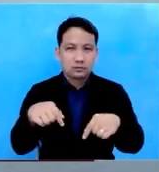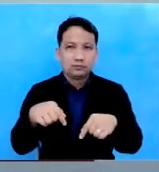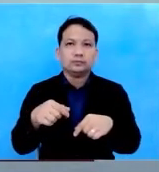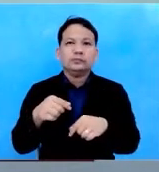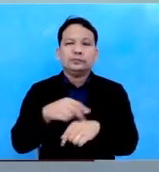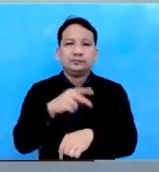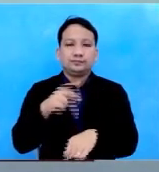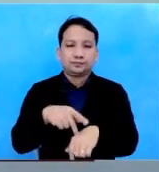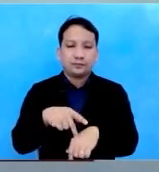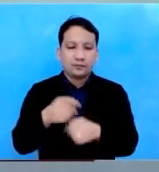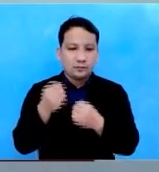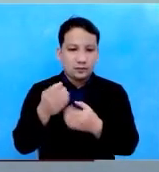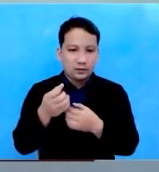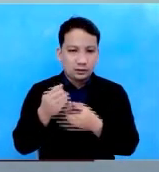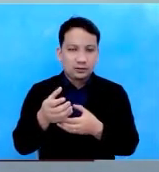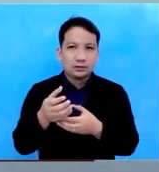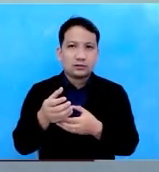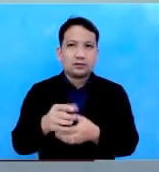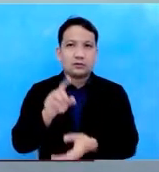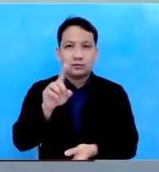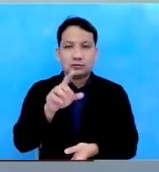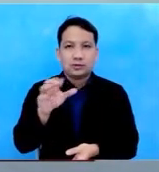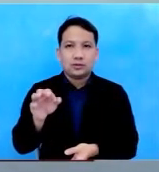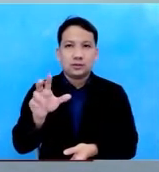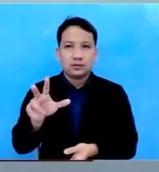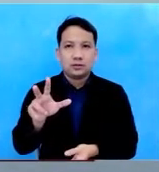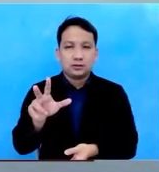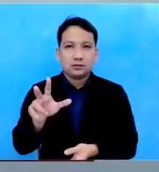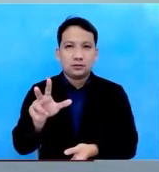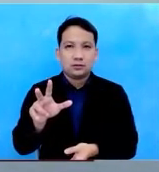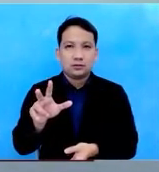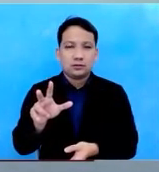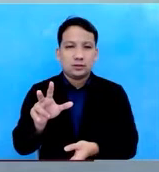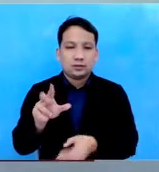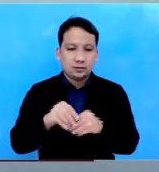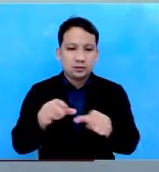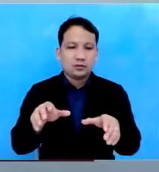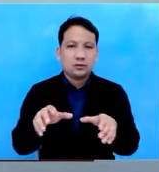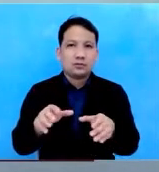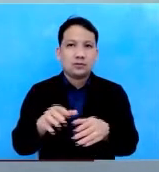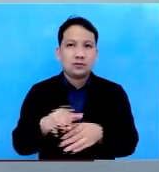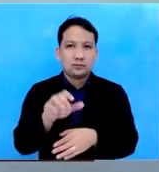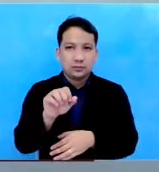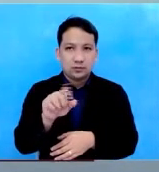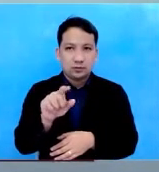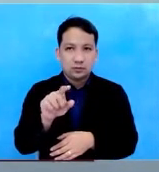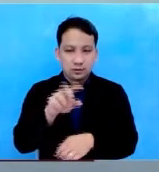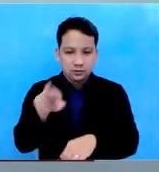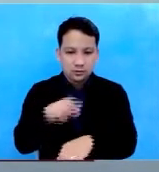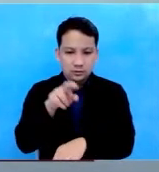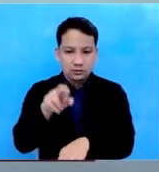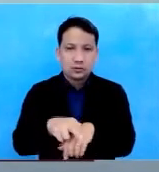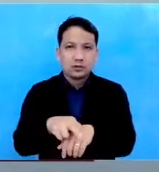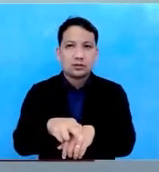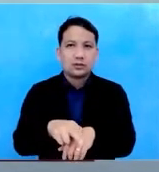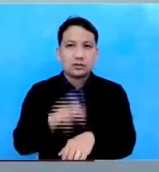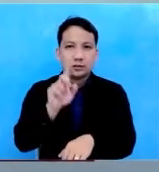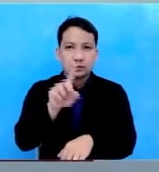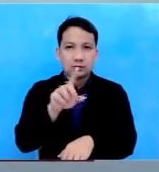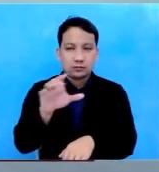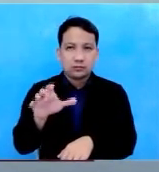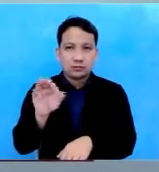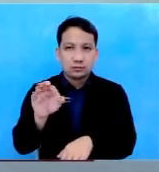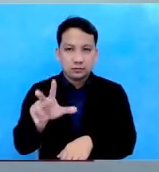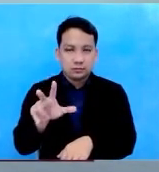marami na pala sila dito sa Pilipinas, nasa 193 infectious na nga po sa 11 rehiyon. At sa 193 na